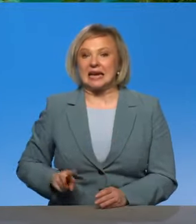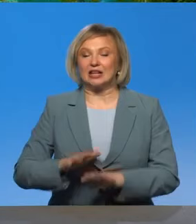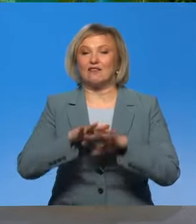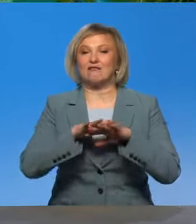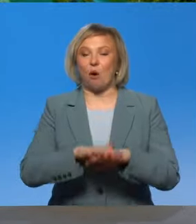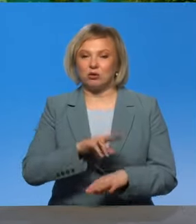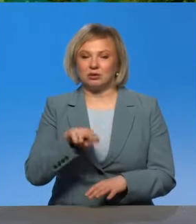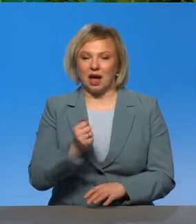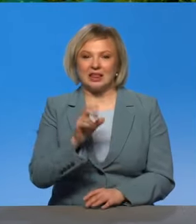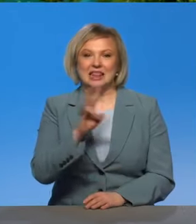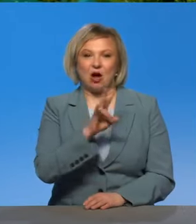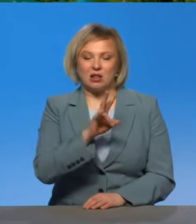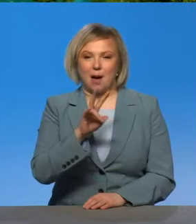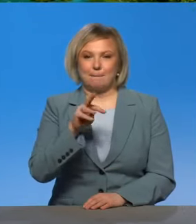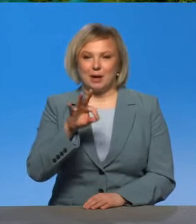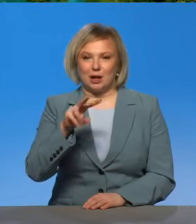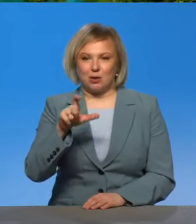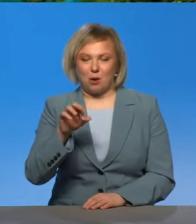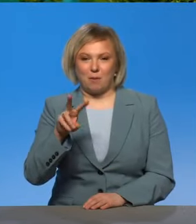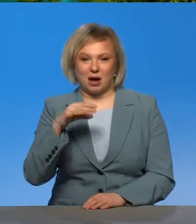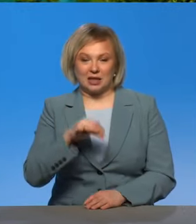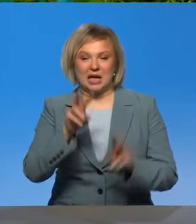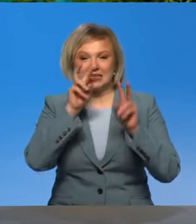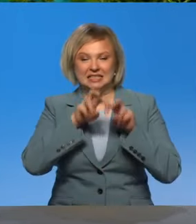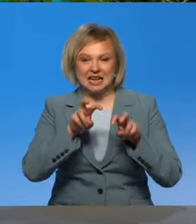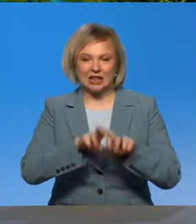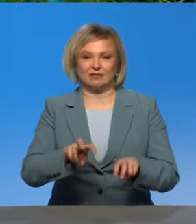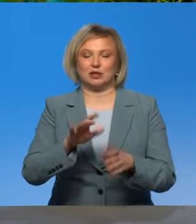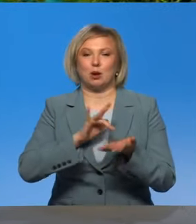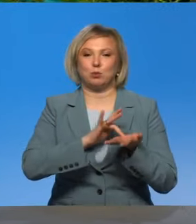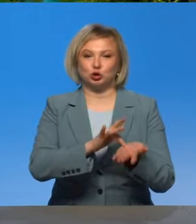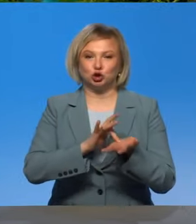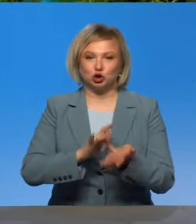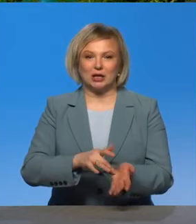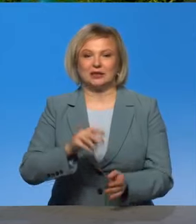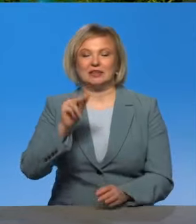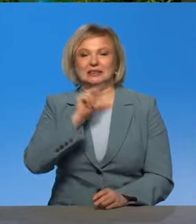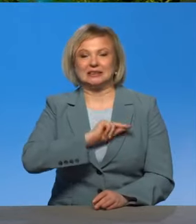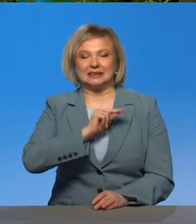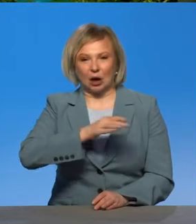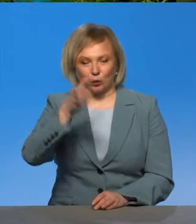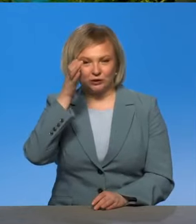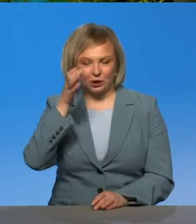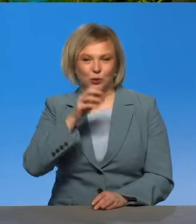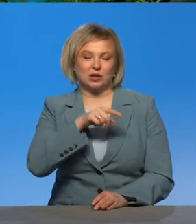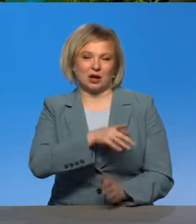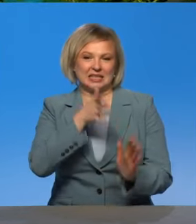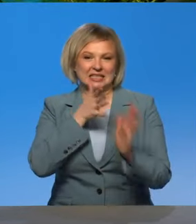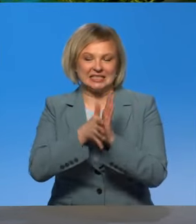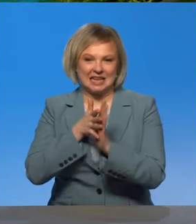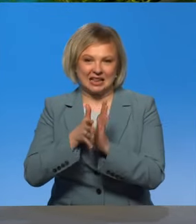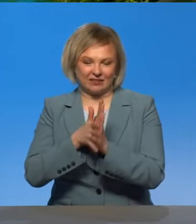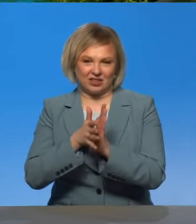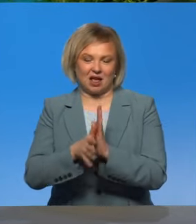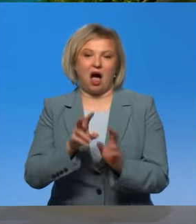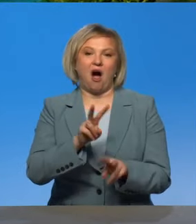Николая Миклухо-Маклая, исследователь, путешественник, научный сотрудник Института востоковедения Российской академии наук, Центра изучения Юго-Восточной Азии,